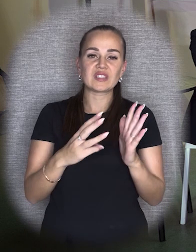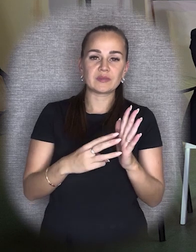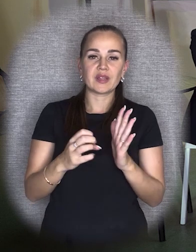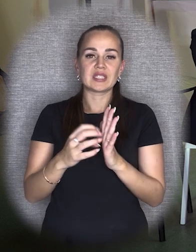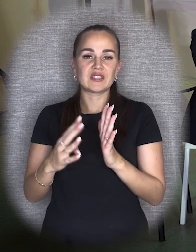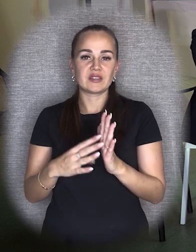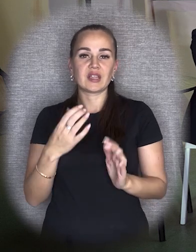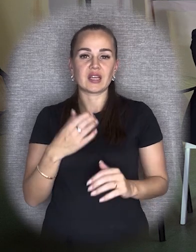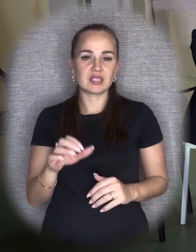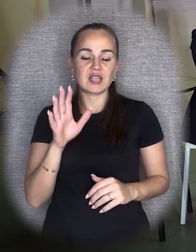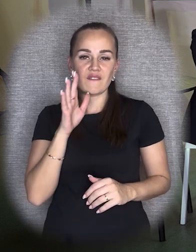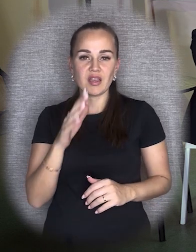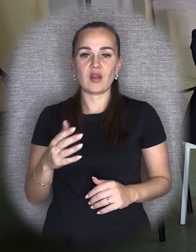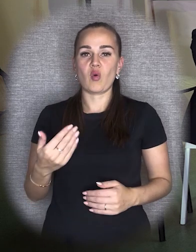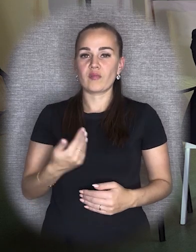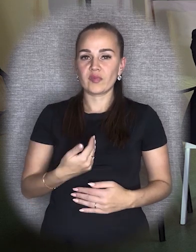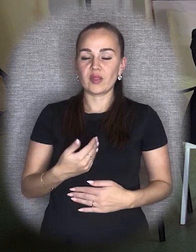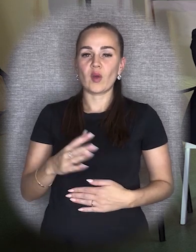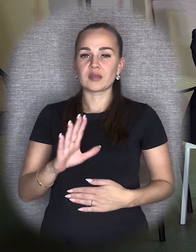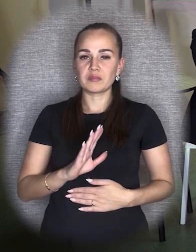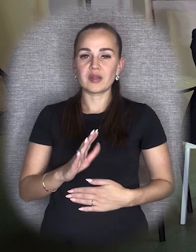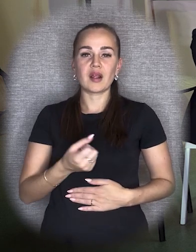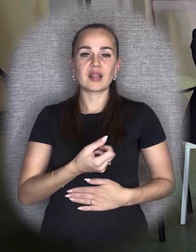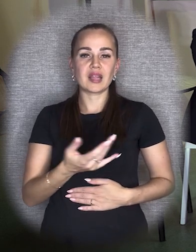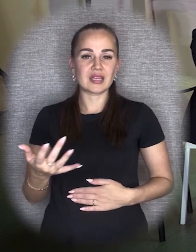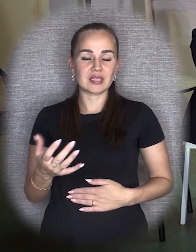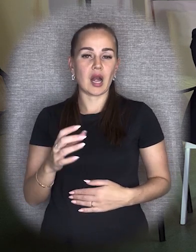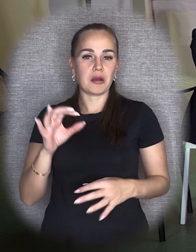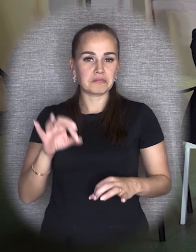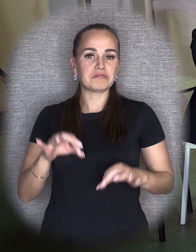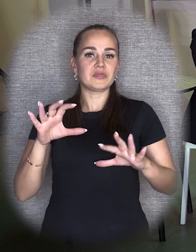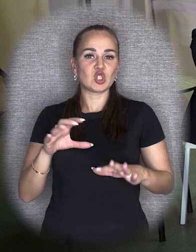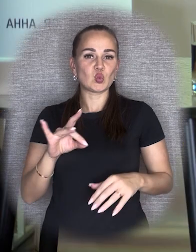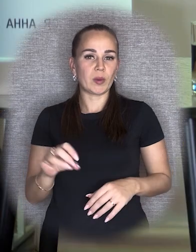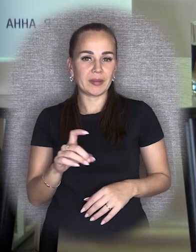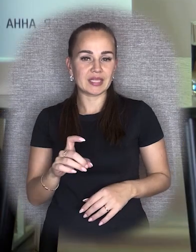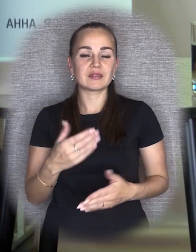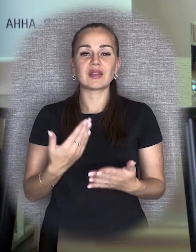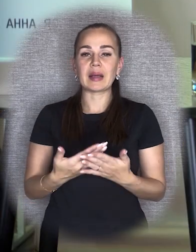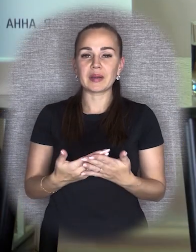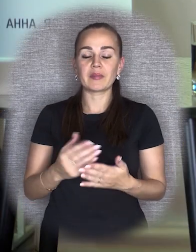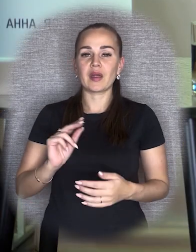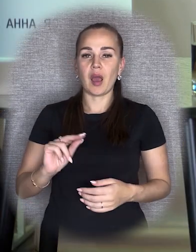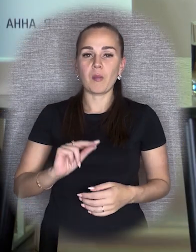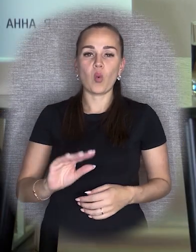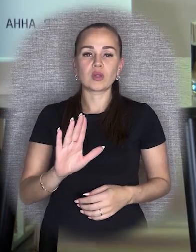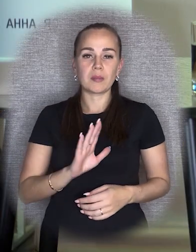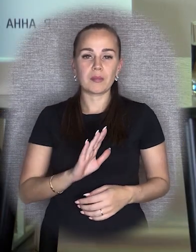веков нас ждало несколько сюрпризов. Например, работы